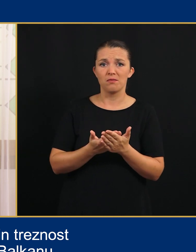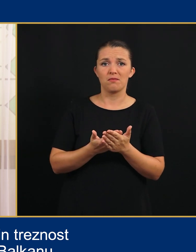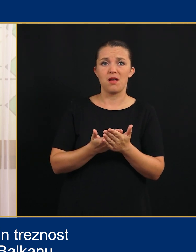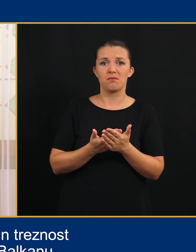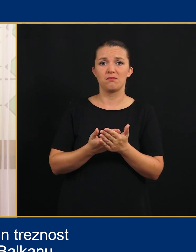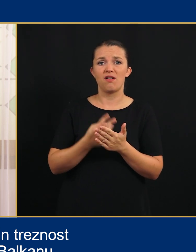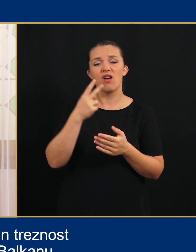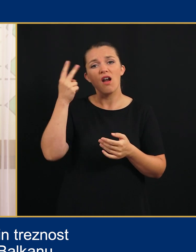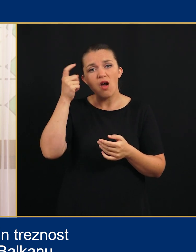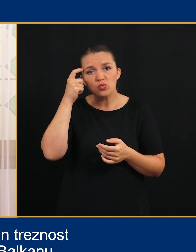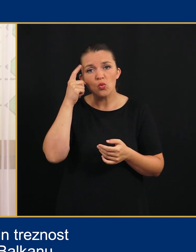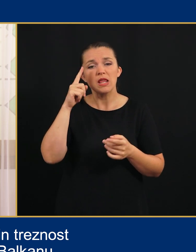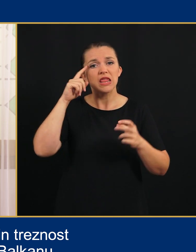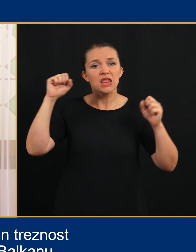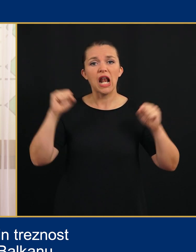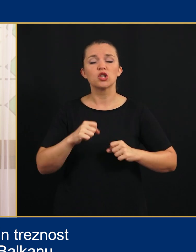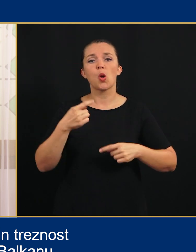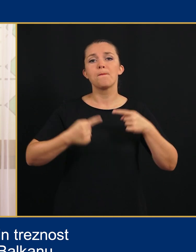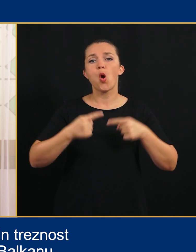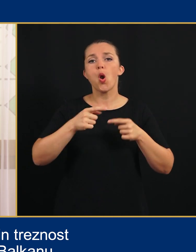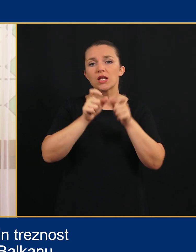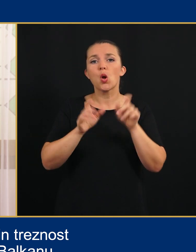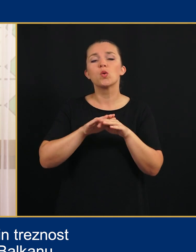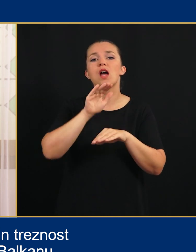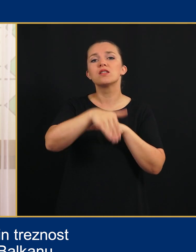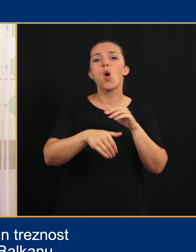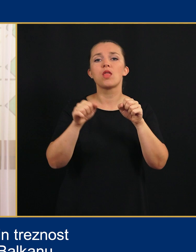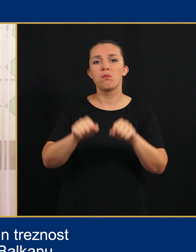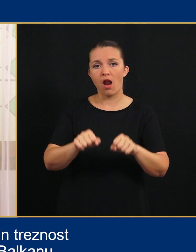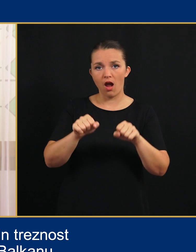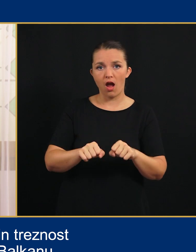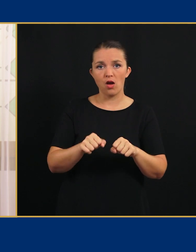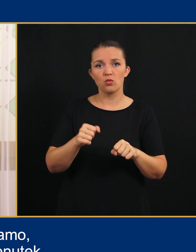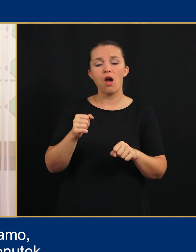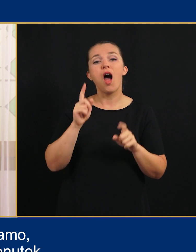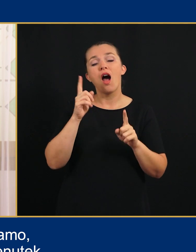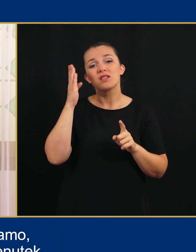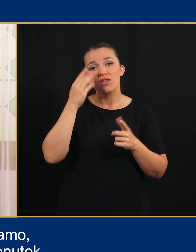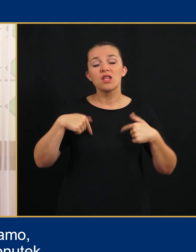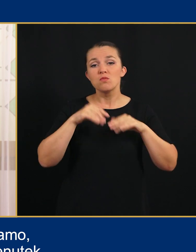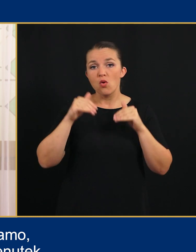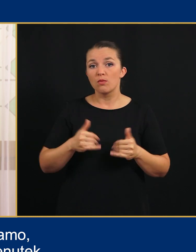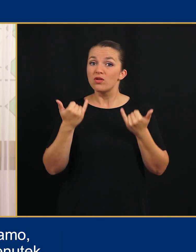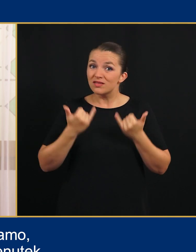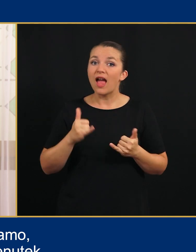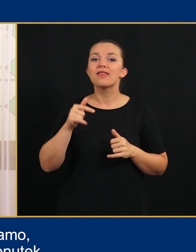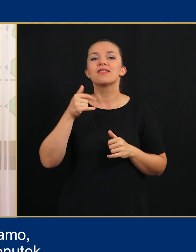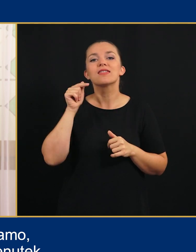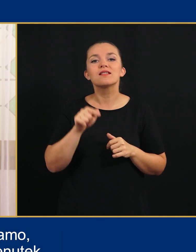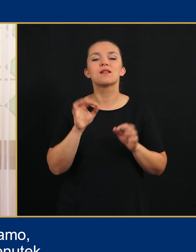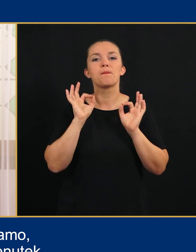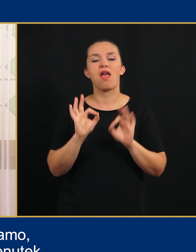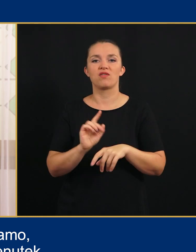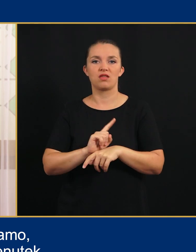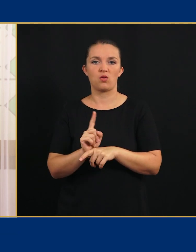v razum in treznost politikov na Zahodnem Balkanu, zavedati se pa moramo, da je zdaj tisti